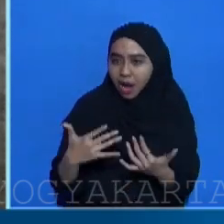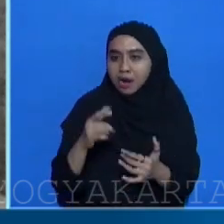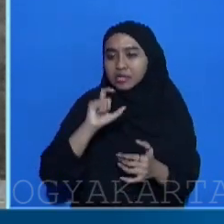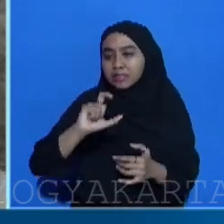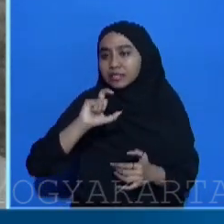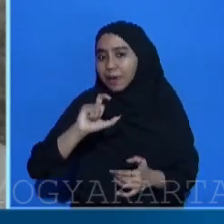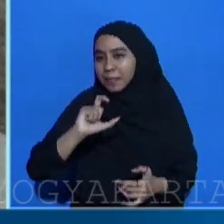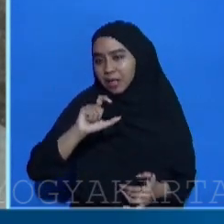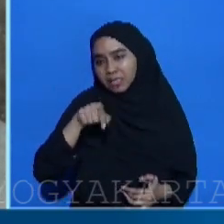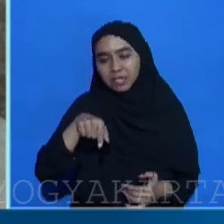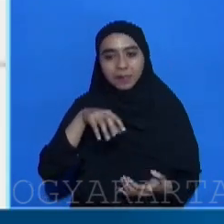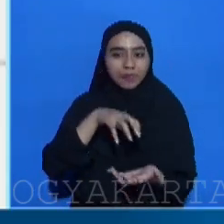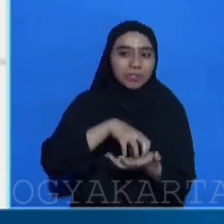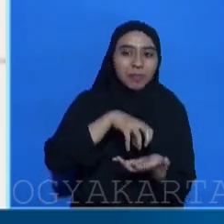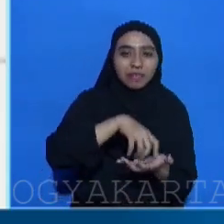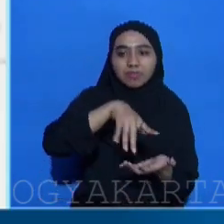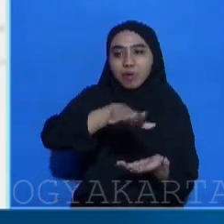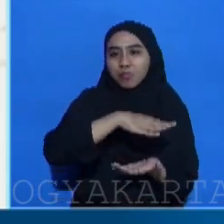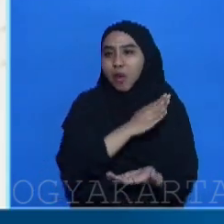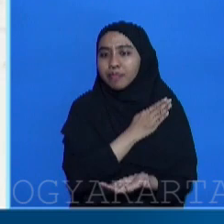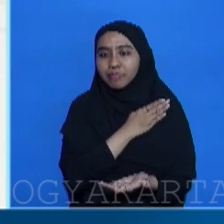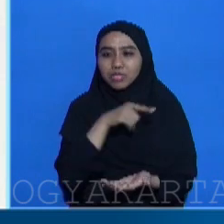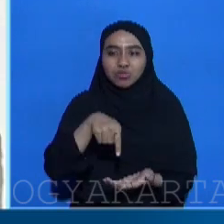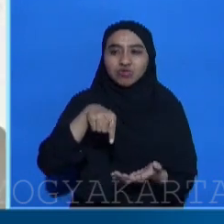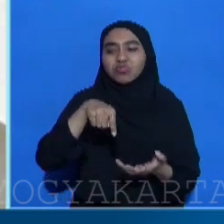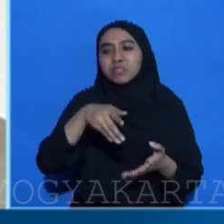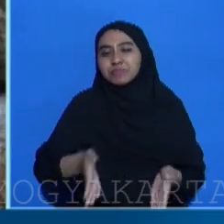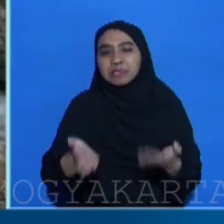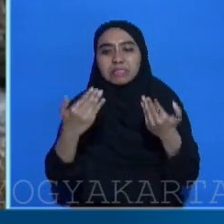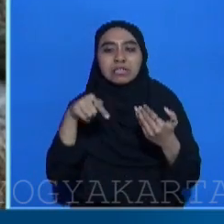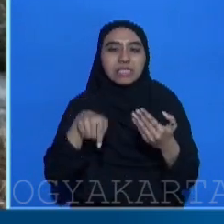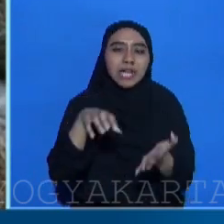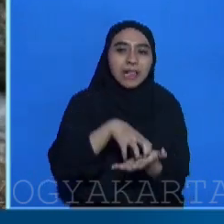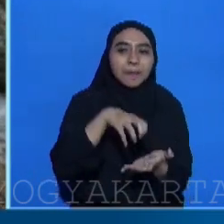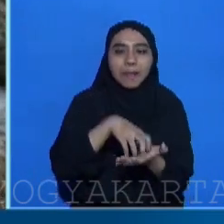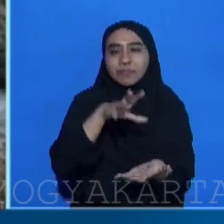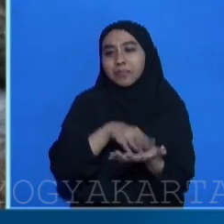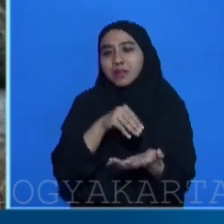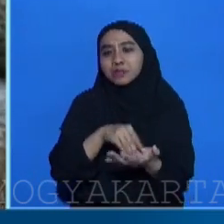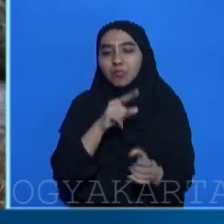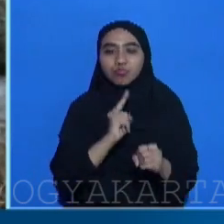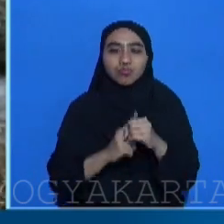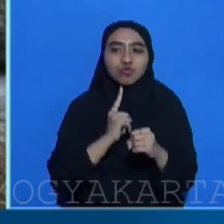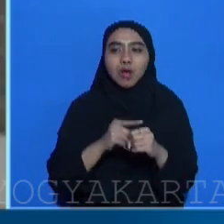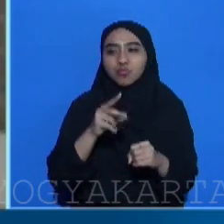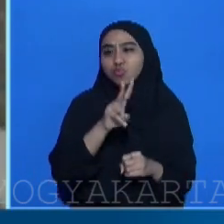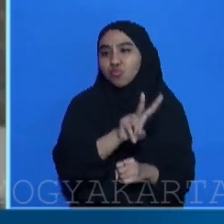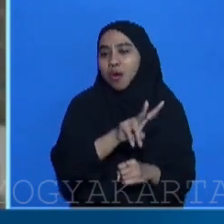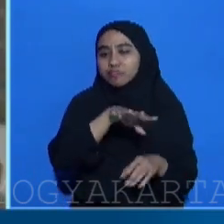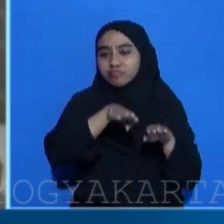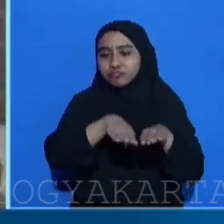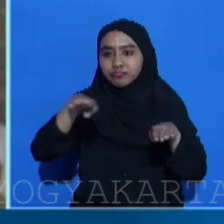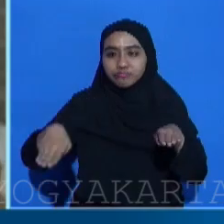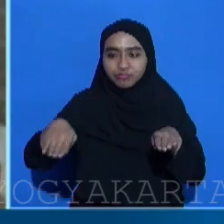kabupaten sios semasa pemerintahannya ia mendirikan Padepokan bercorak agama Buddha bagi kedua putrinya yang bernama Nyi Sekar